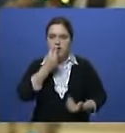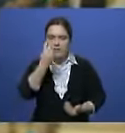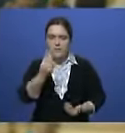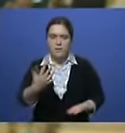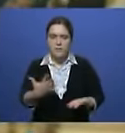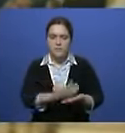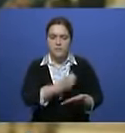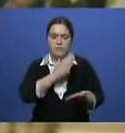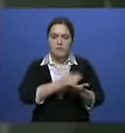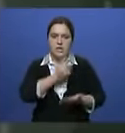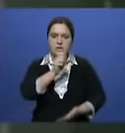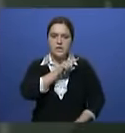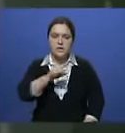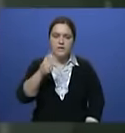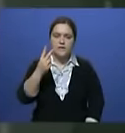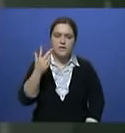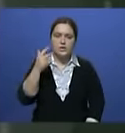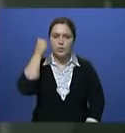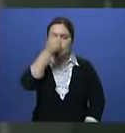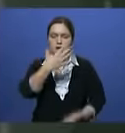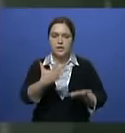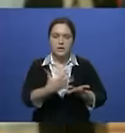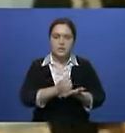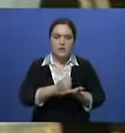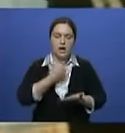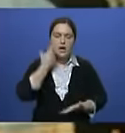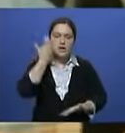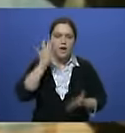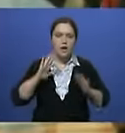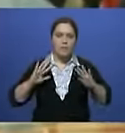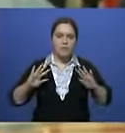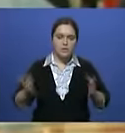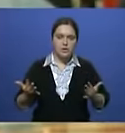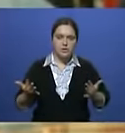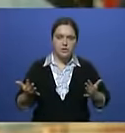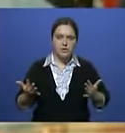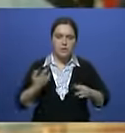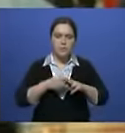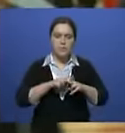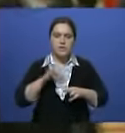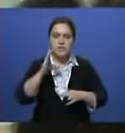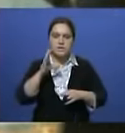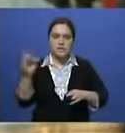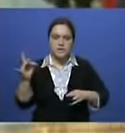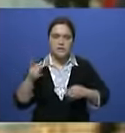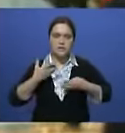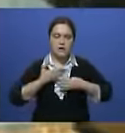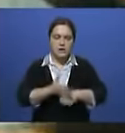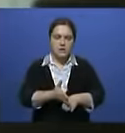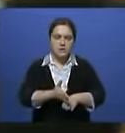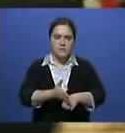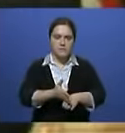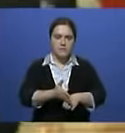23 года достигнуты Когда произошло падение Советского Союза